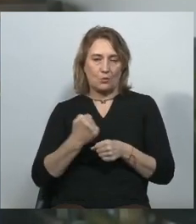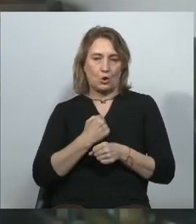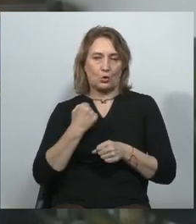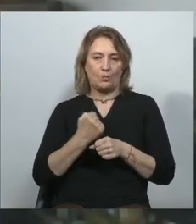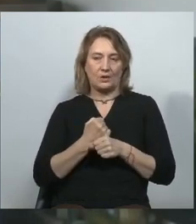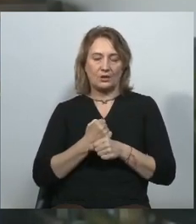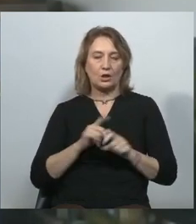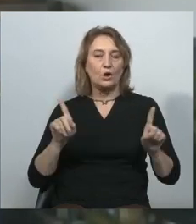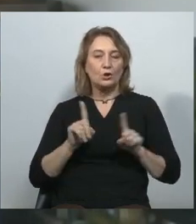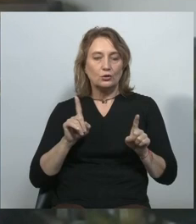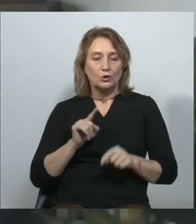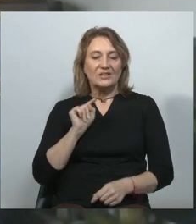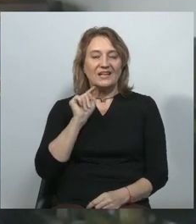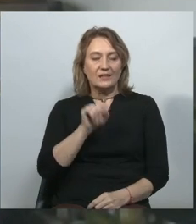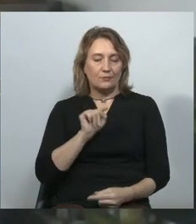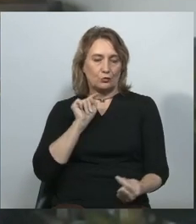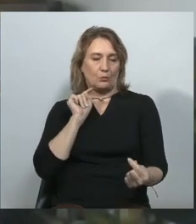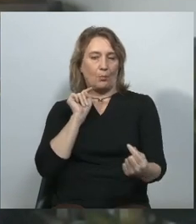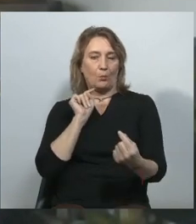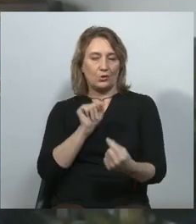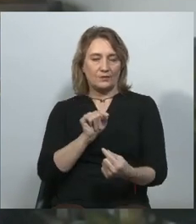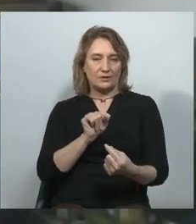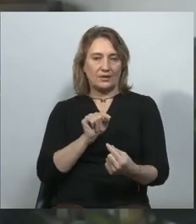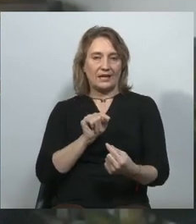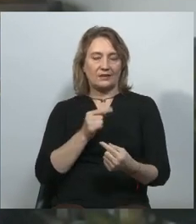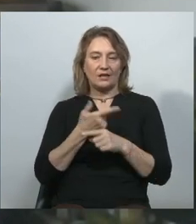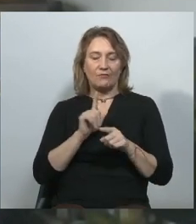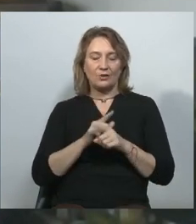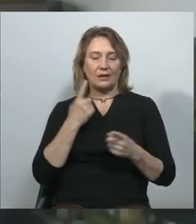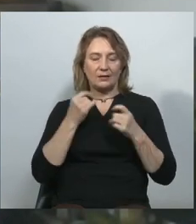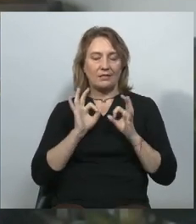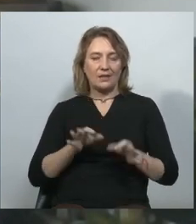information. Super, це прекрасна відповідь і дуже щира.